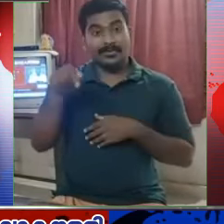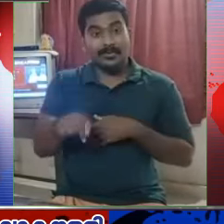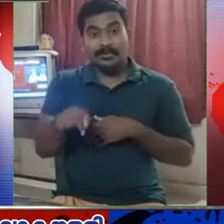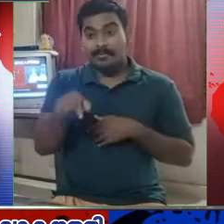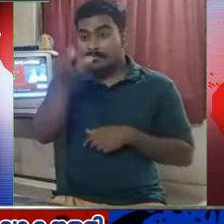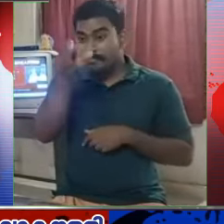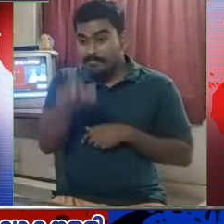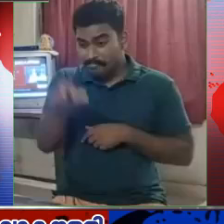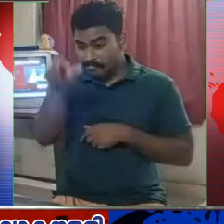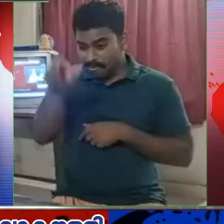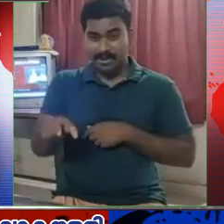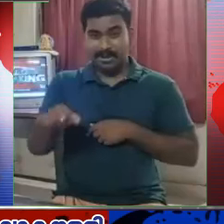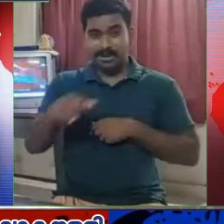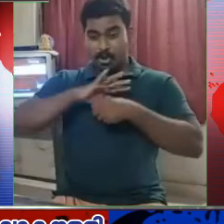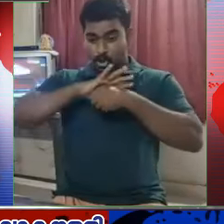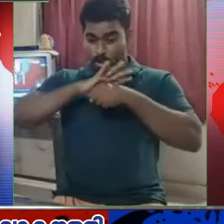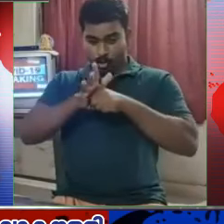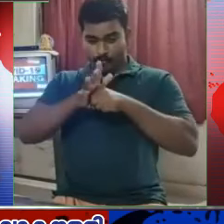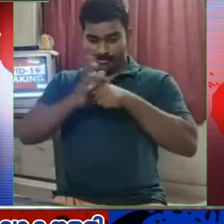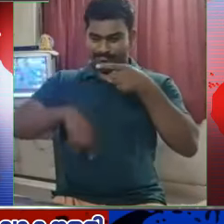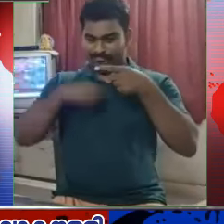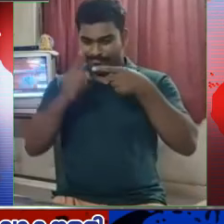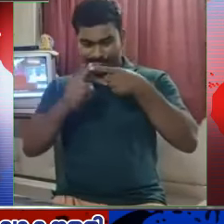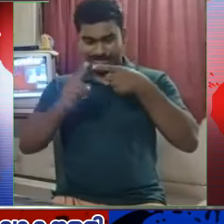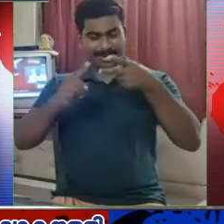9,139 സാമ്പിളുകളാണ് പരിശോധനയ്ക്ക് അയച്ചത്.